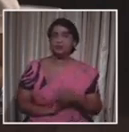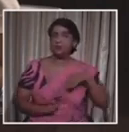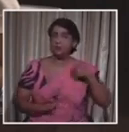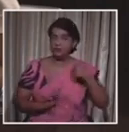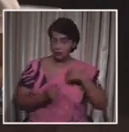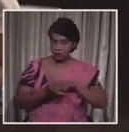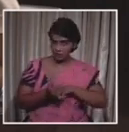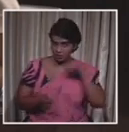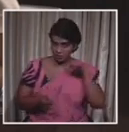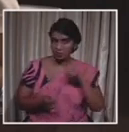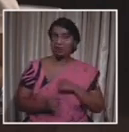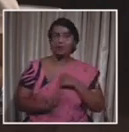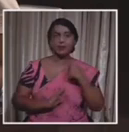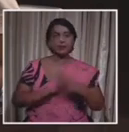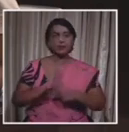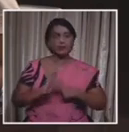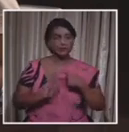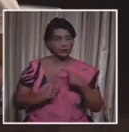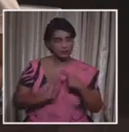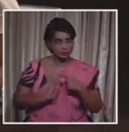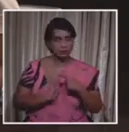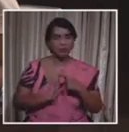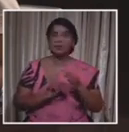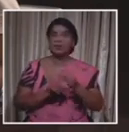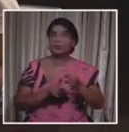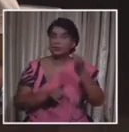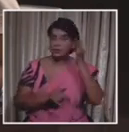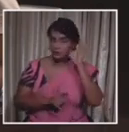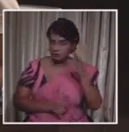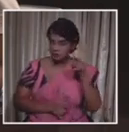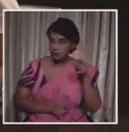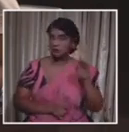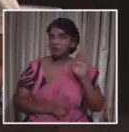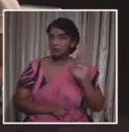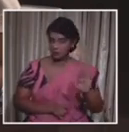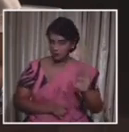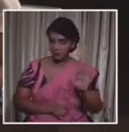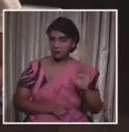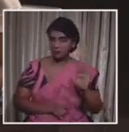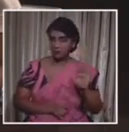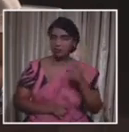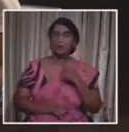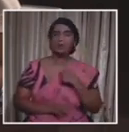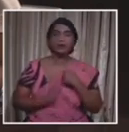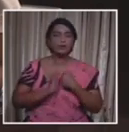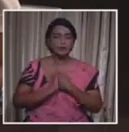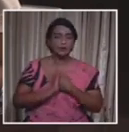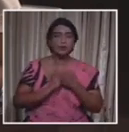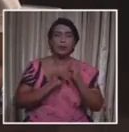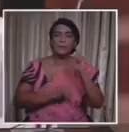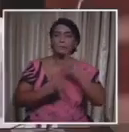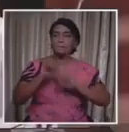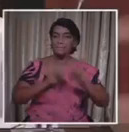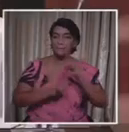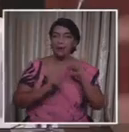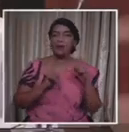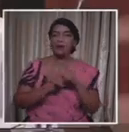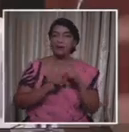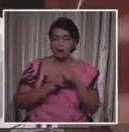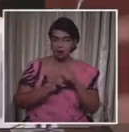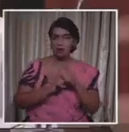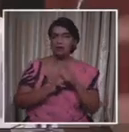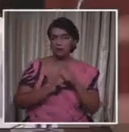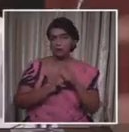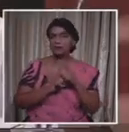mahalekamathumani, Sri Lanka janadhipati duraya sandaha, garu parlimentu mantri Dallas